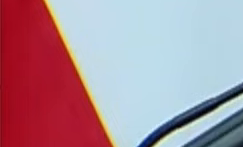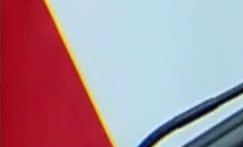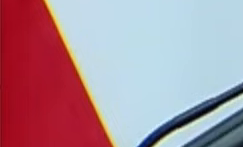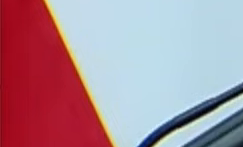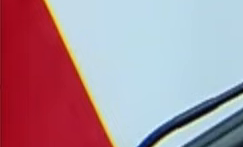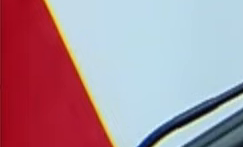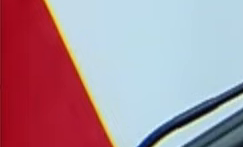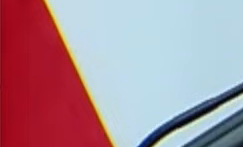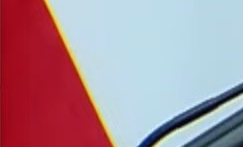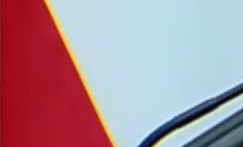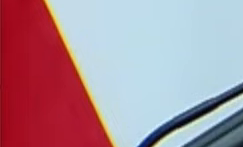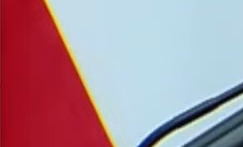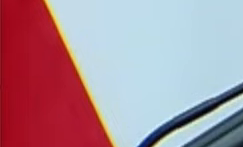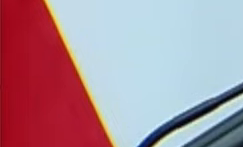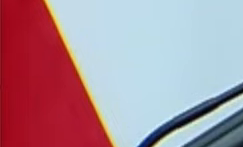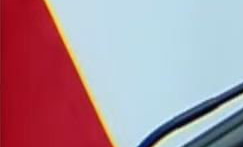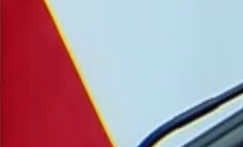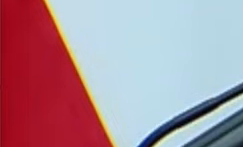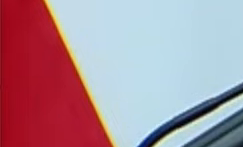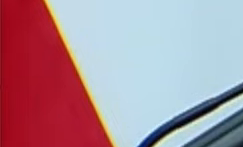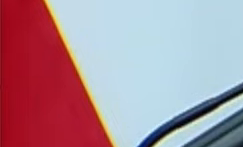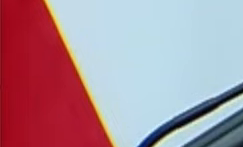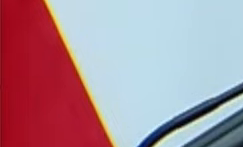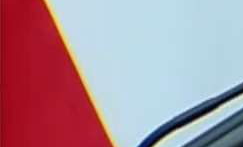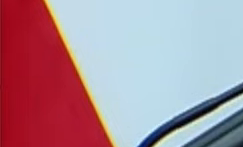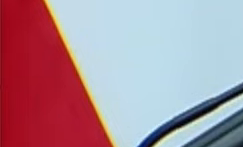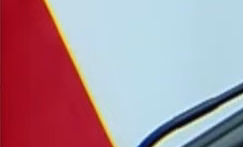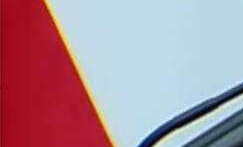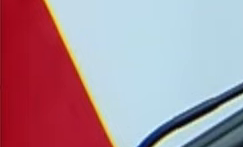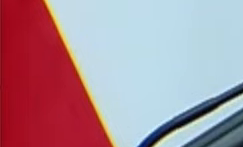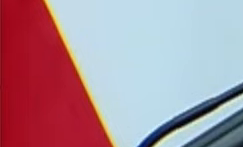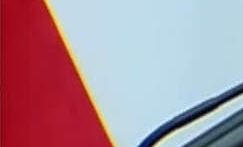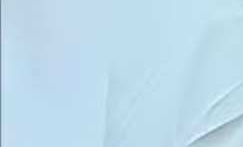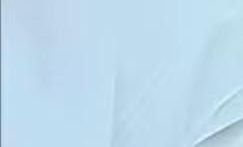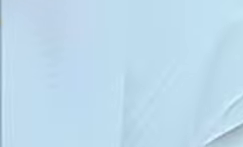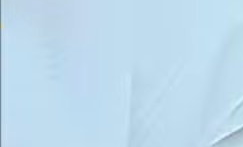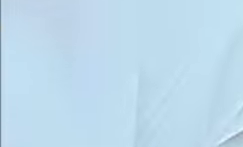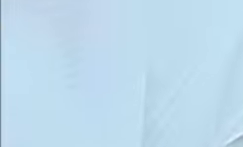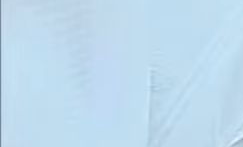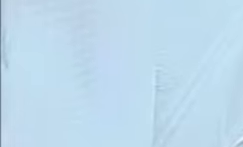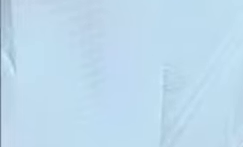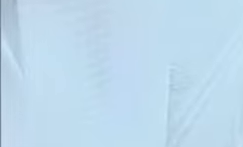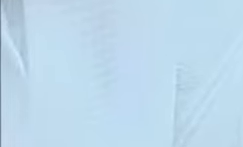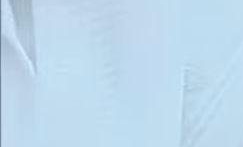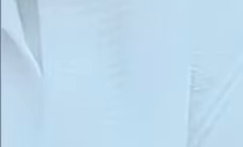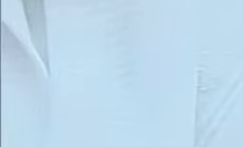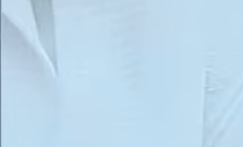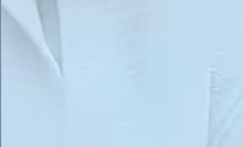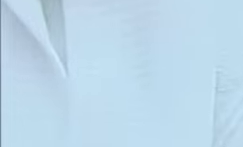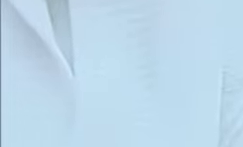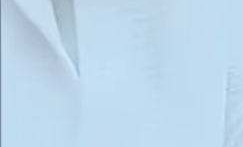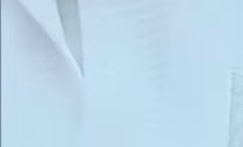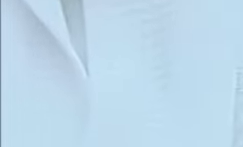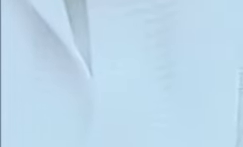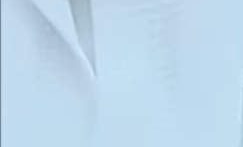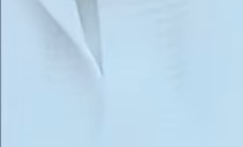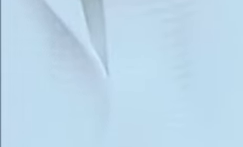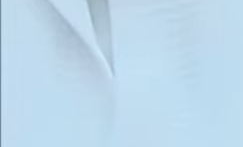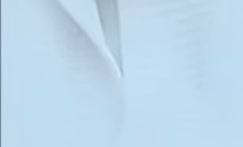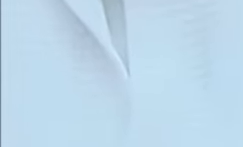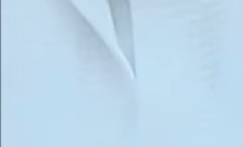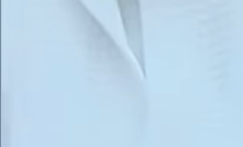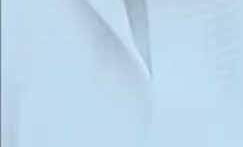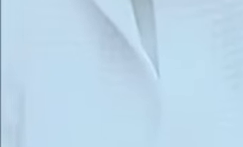الكويت عالية خفاقة في المحافل الرياضية على الصعيدين